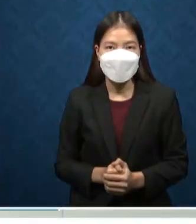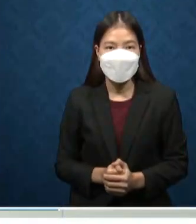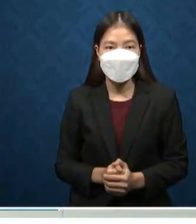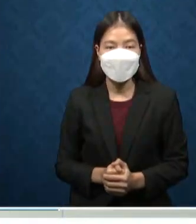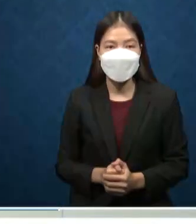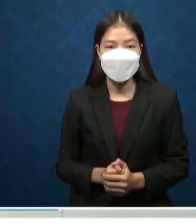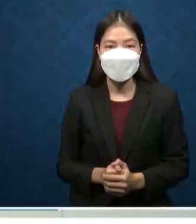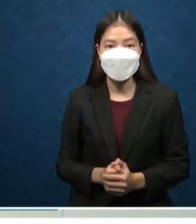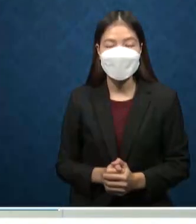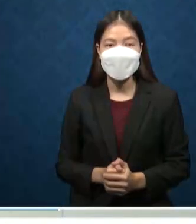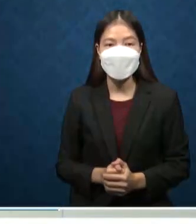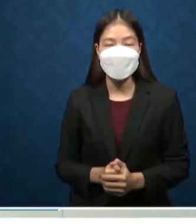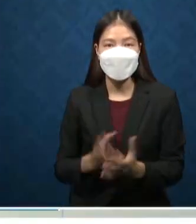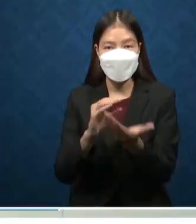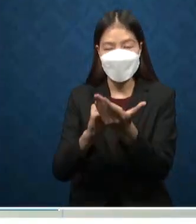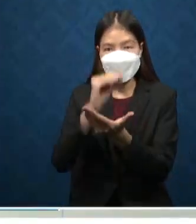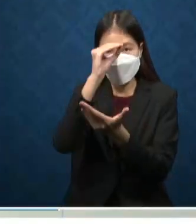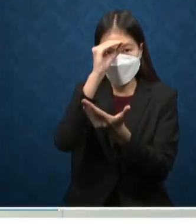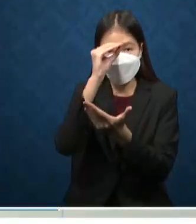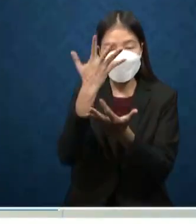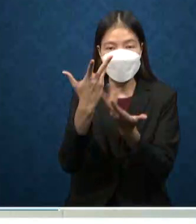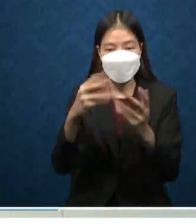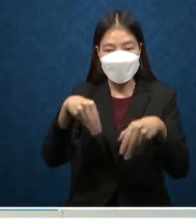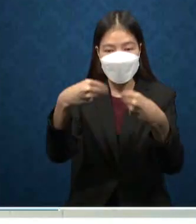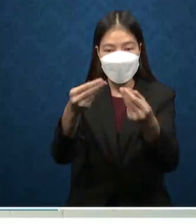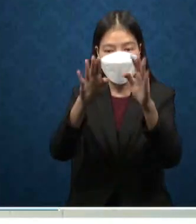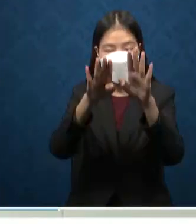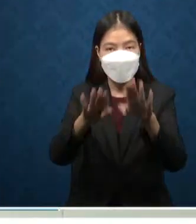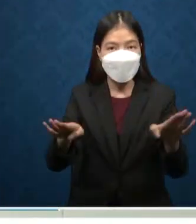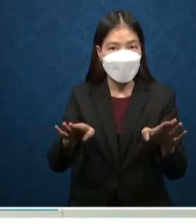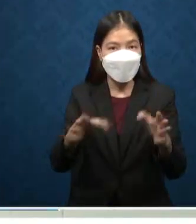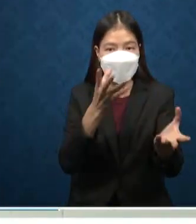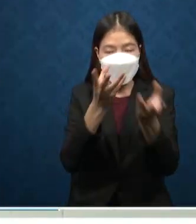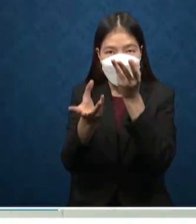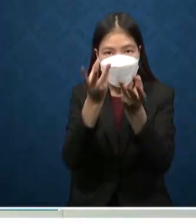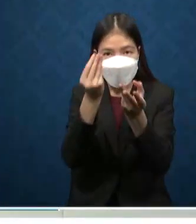องการศึกษาต้องให้กับคนทุกคนแต่เดิมผู้ว่าสาธารณสุ